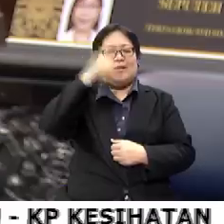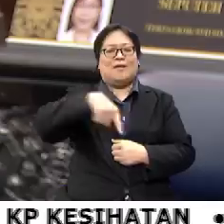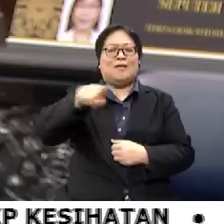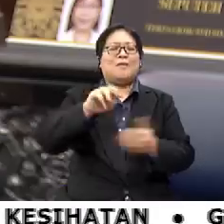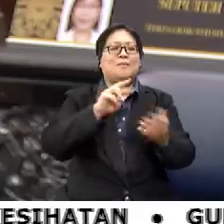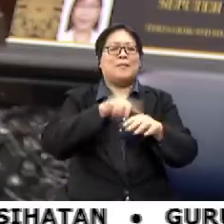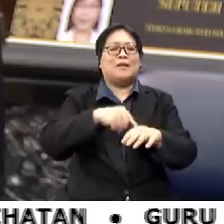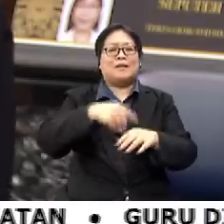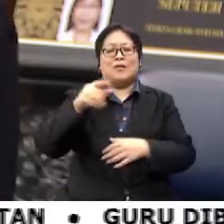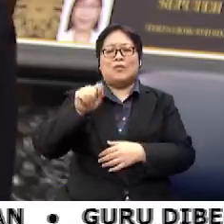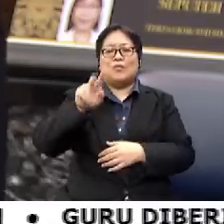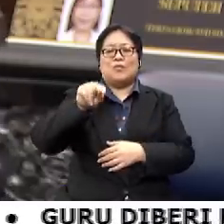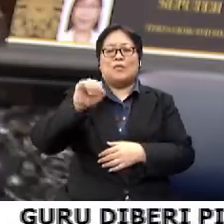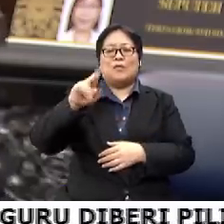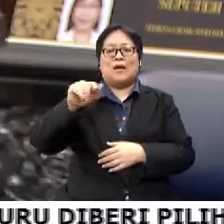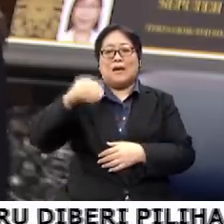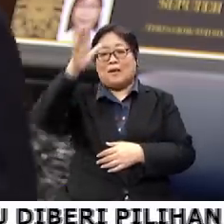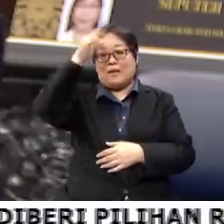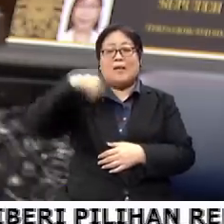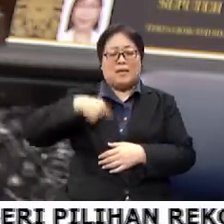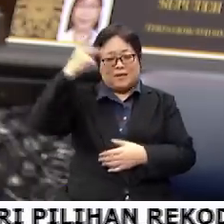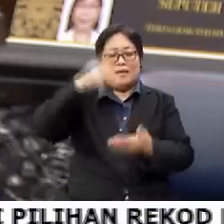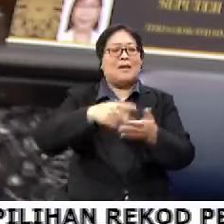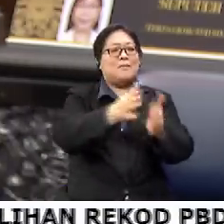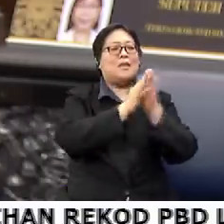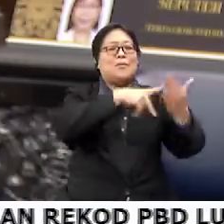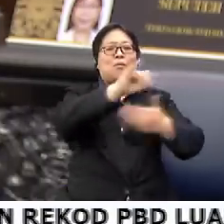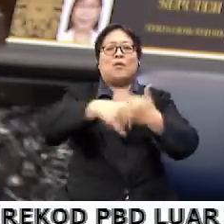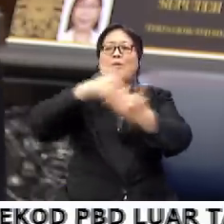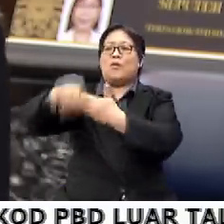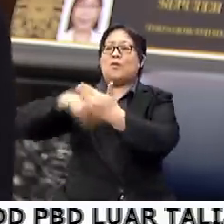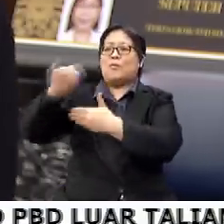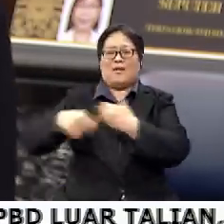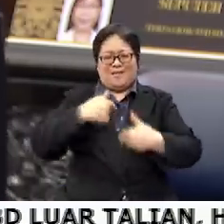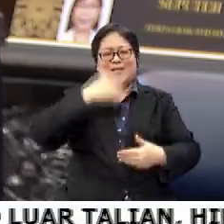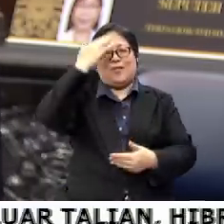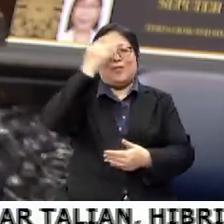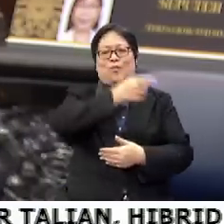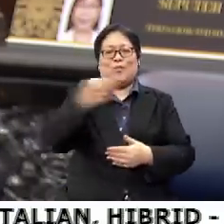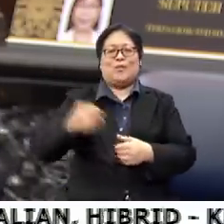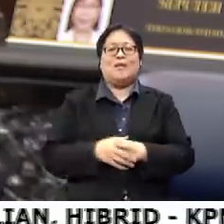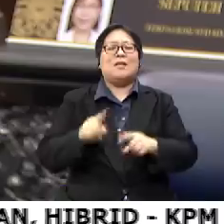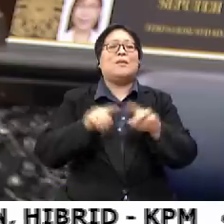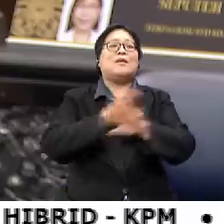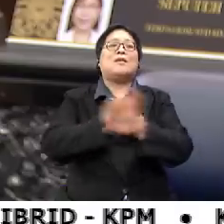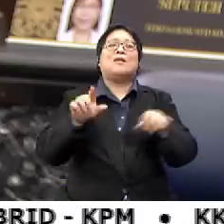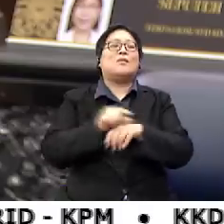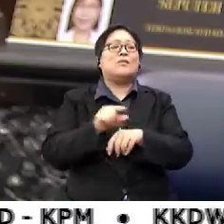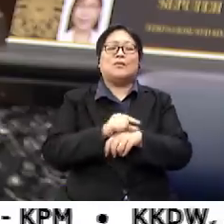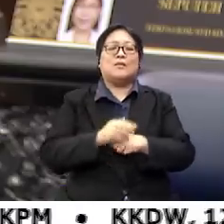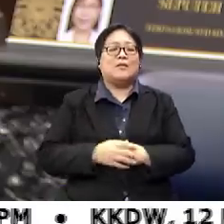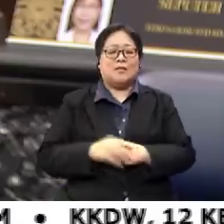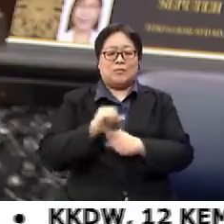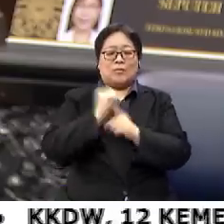layaran ayahanda saya, Tun Sakaran, jadi ketua menteri. Saya kenal minta projek sana, minta projek ini. Saya kenal. Tapi janganlah gunakan